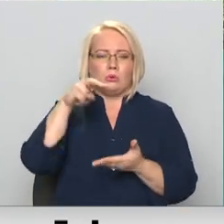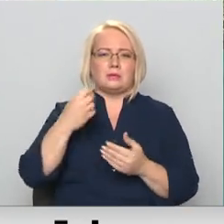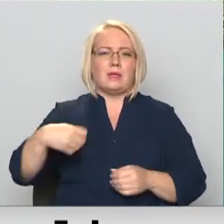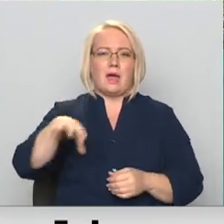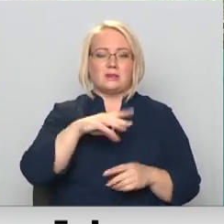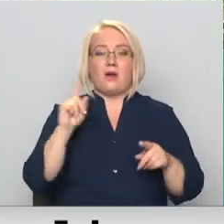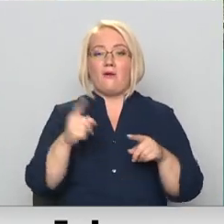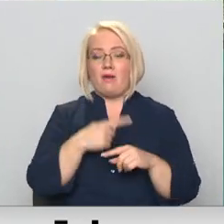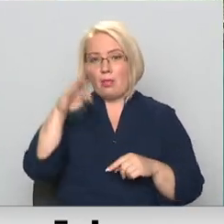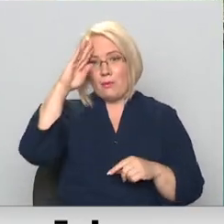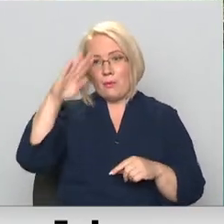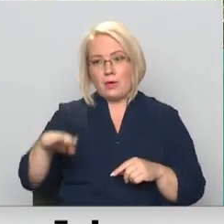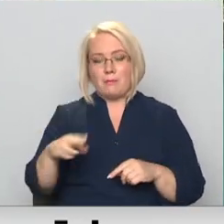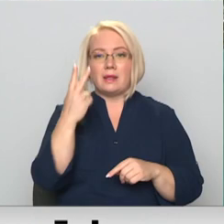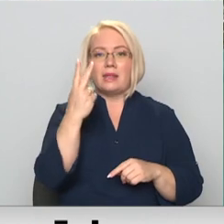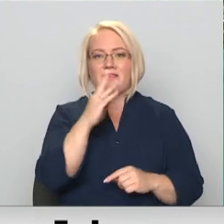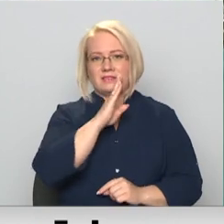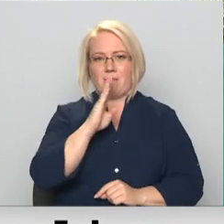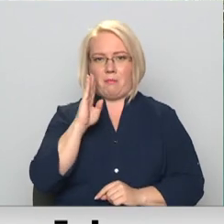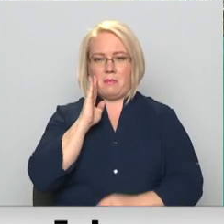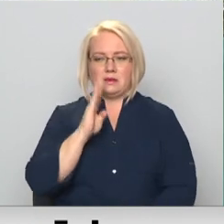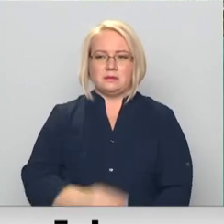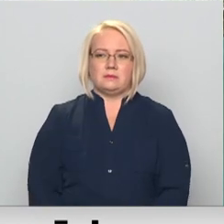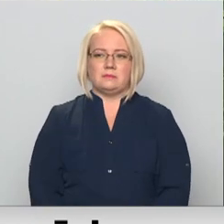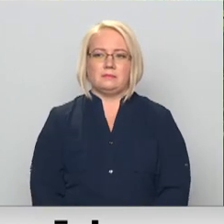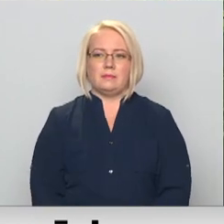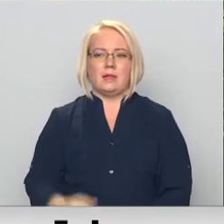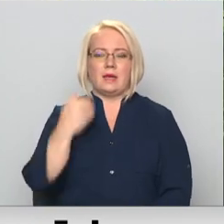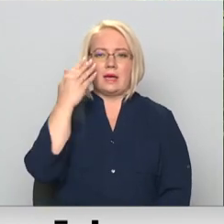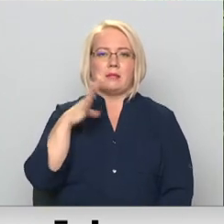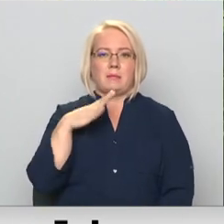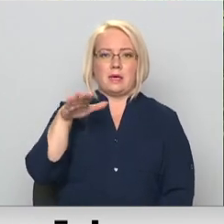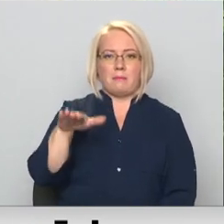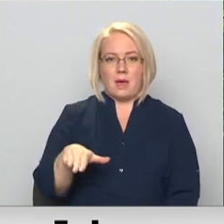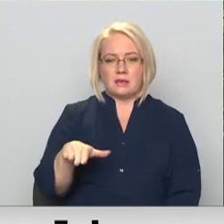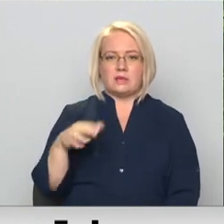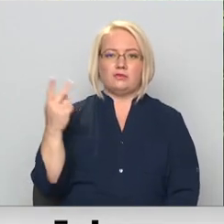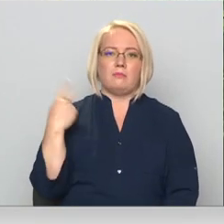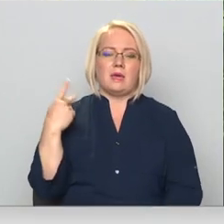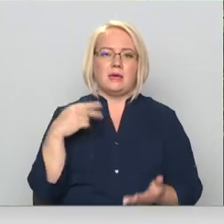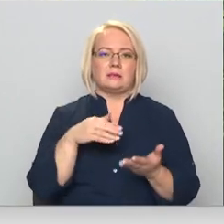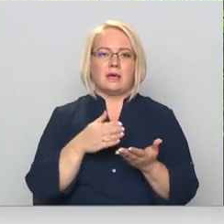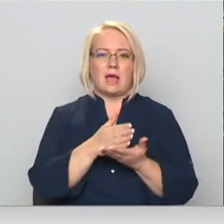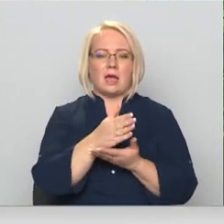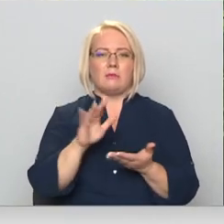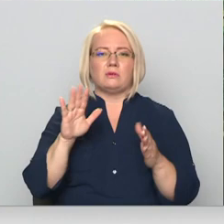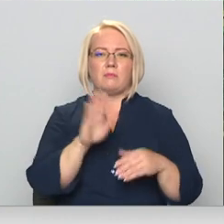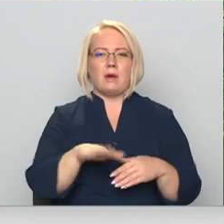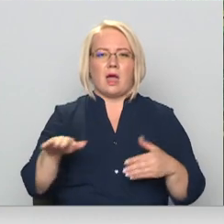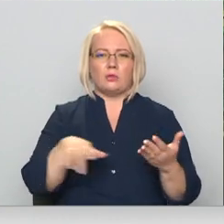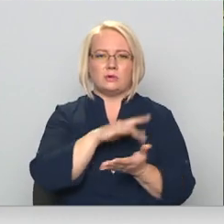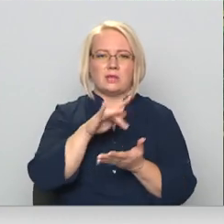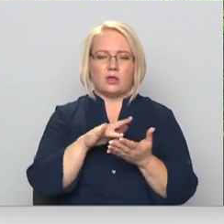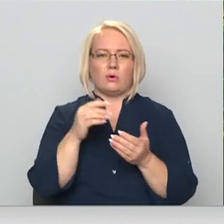vēl viņam ir veselas divas mammas. Tad, kad viņš bija maziņš, mēs gājām uz, kas ir tie bērnu centri, kur visādas